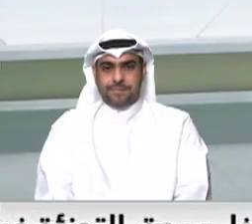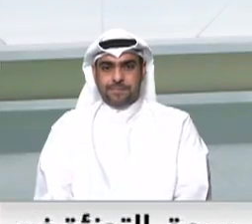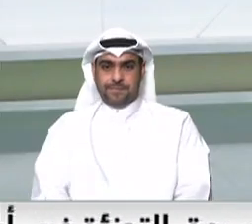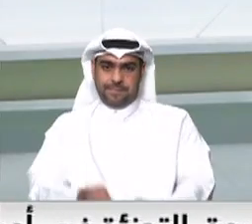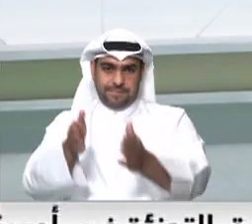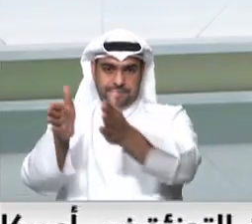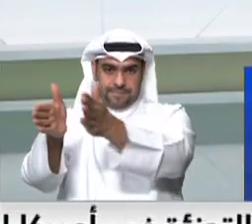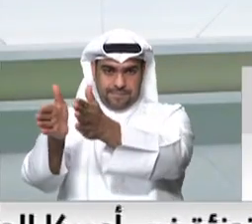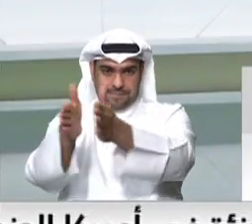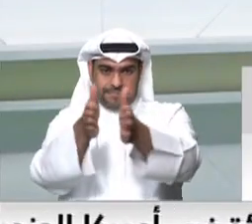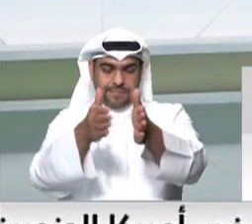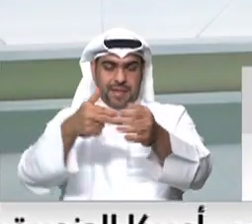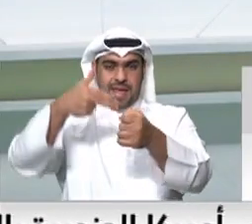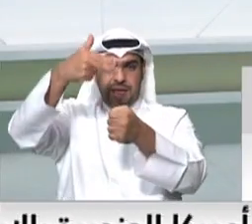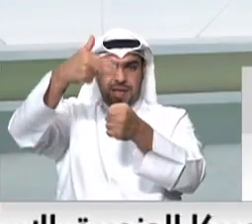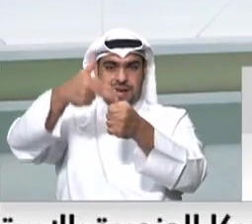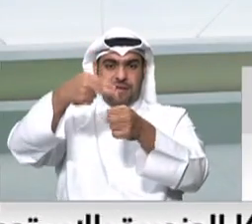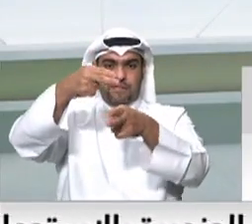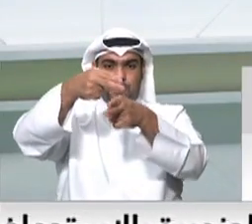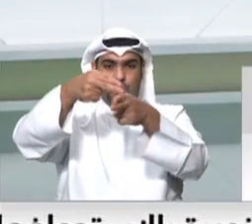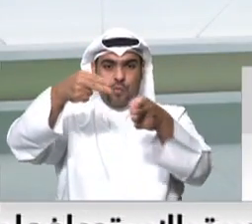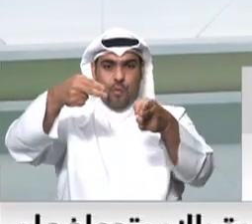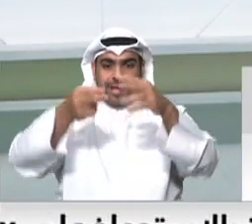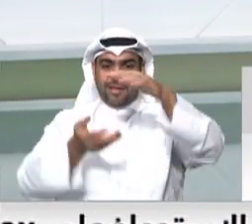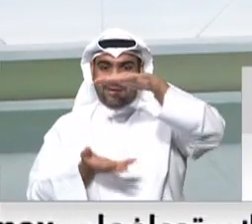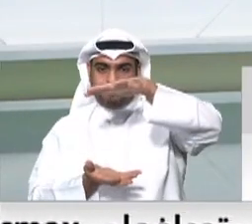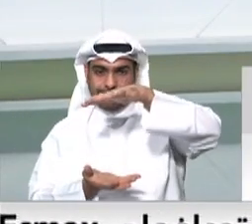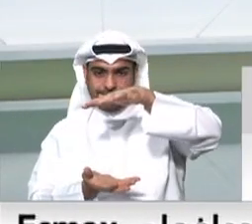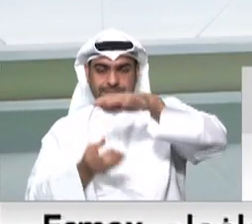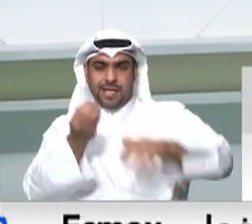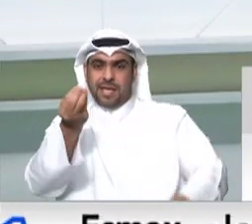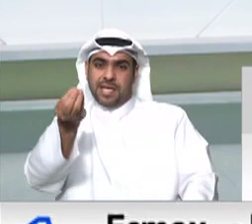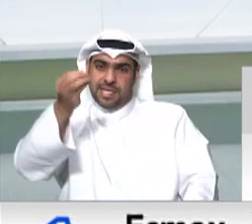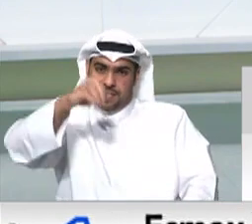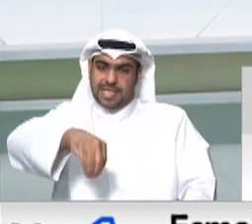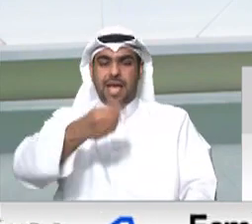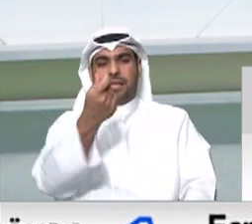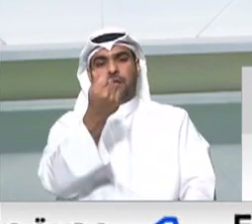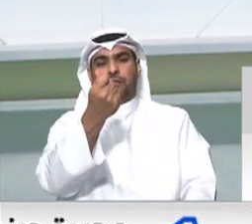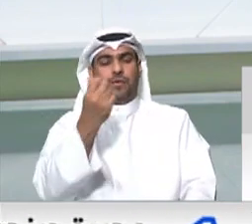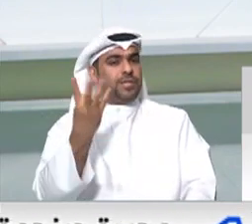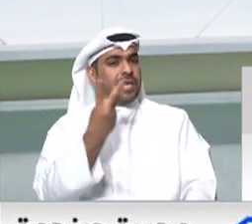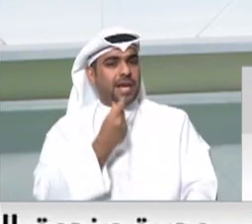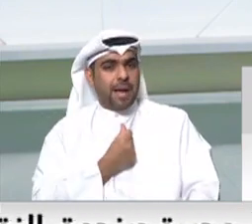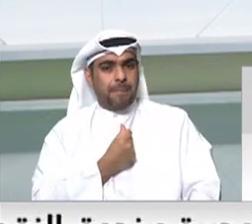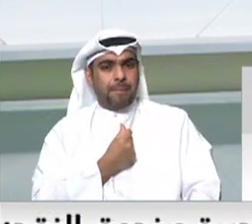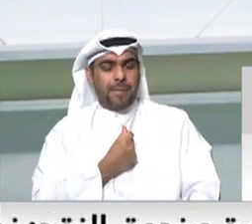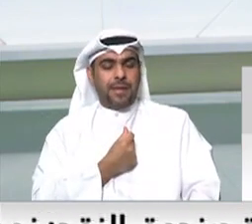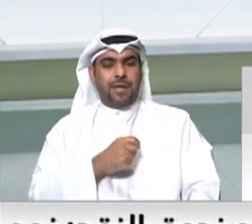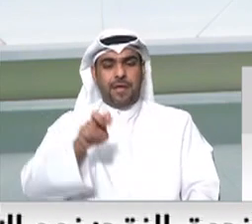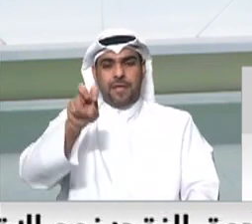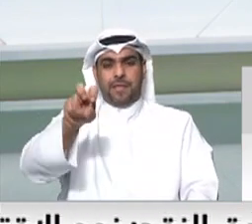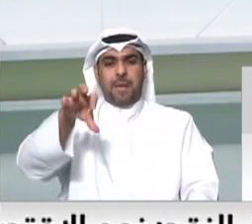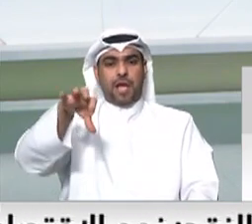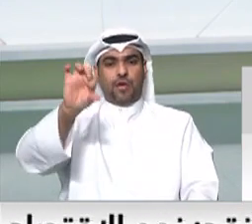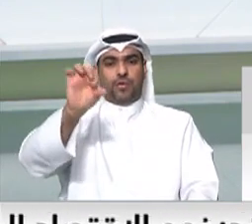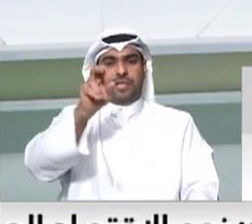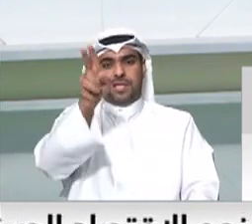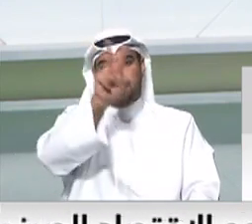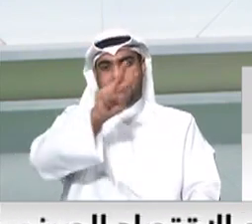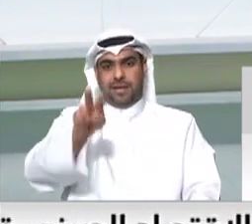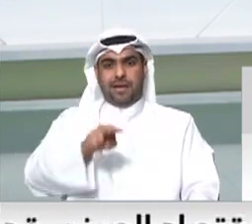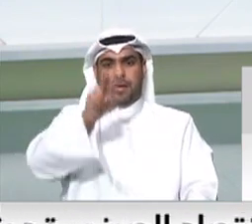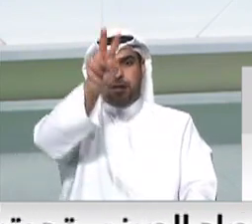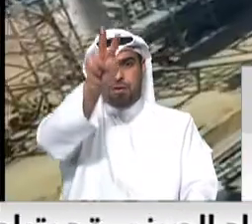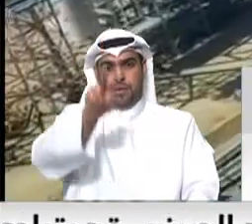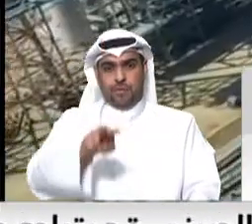ارتفع سعر برميل النفط الكويتي دولار و67 سنتا ليبلغ 98 دولار